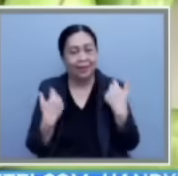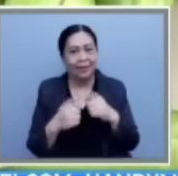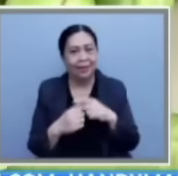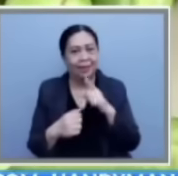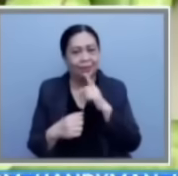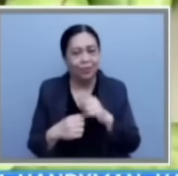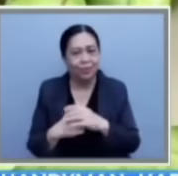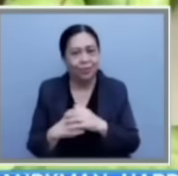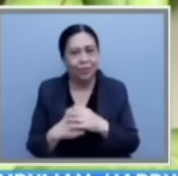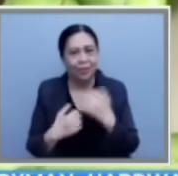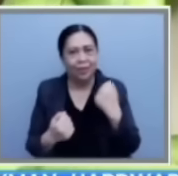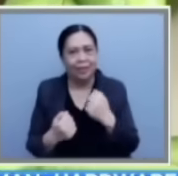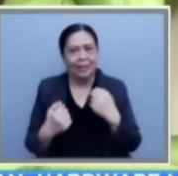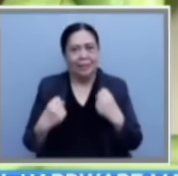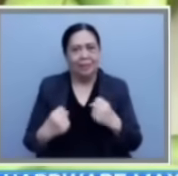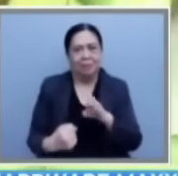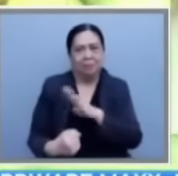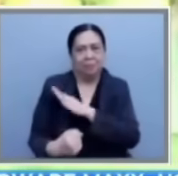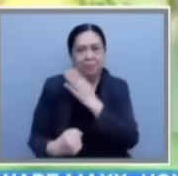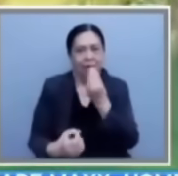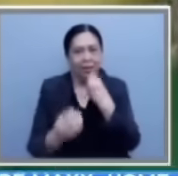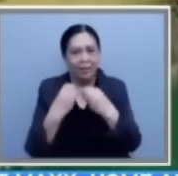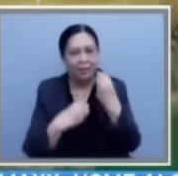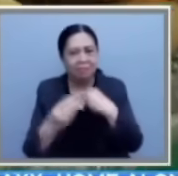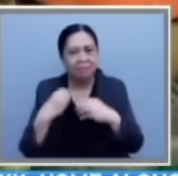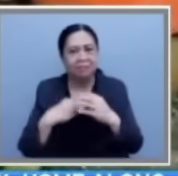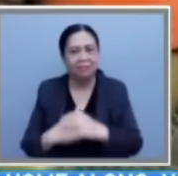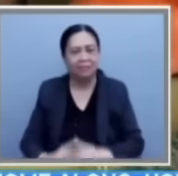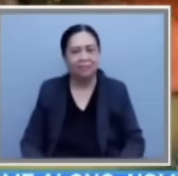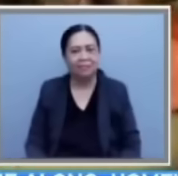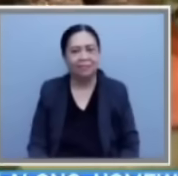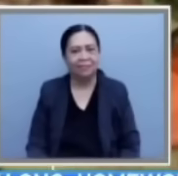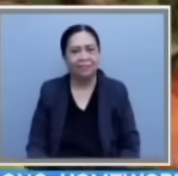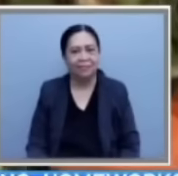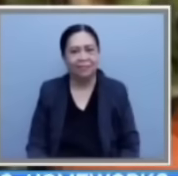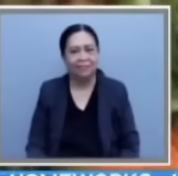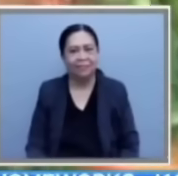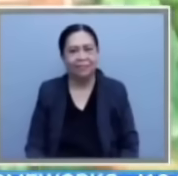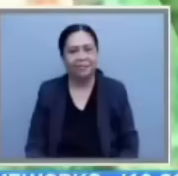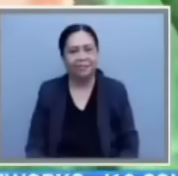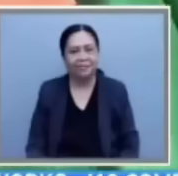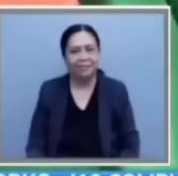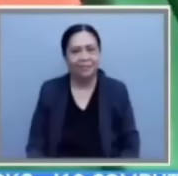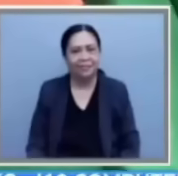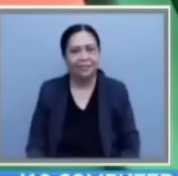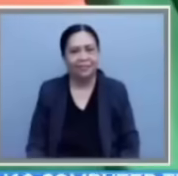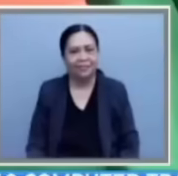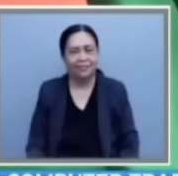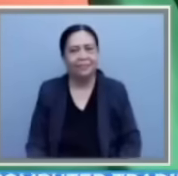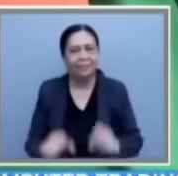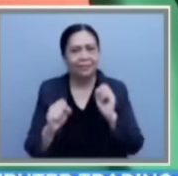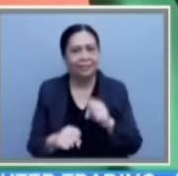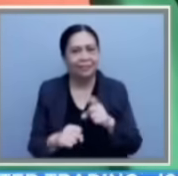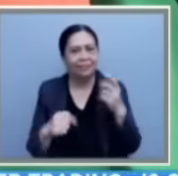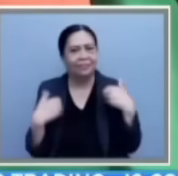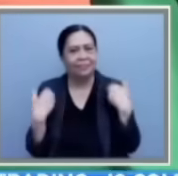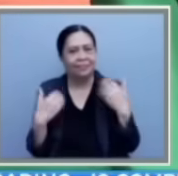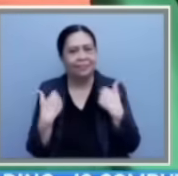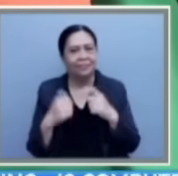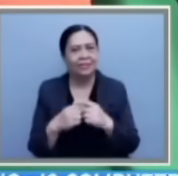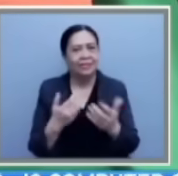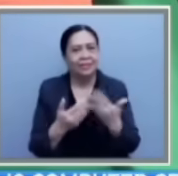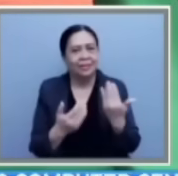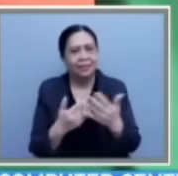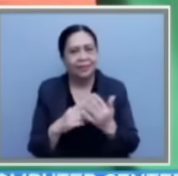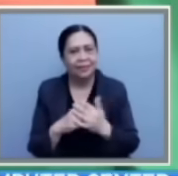malakas-lakas pa loob ko na kumain pa naman Hanggang ngayon Oo naman pero yung sinasabi ko yung talagang kabataan na madali pang ah